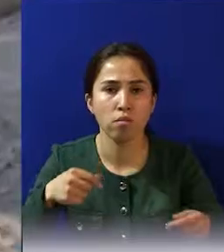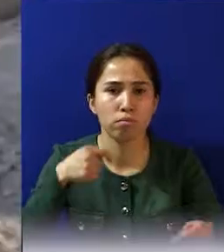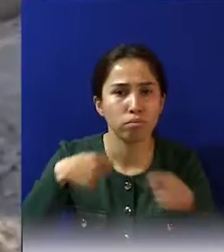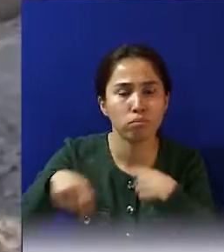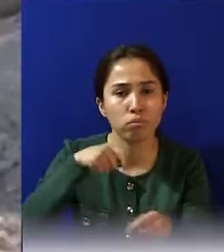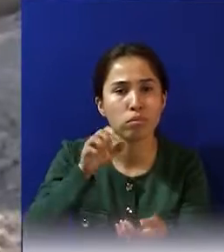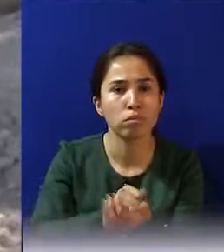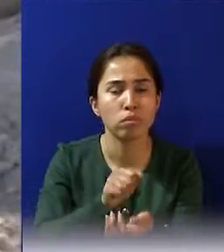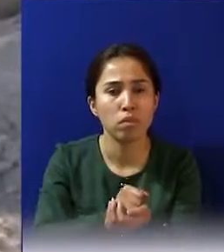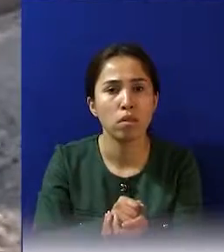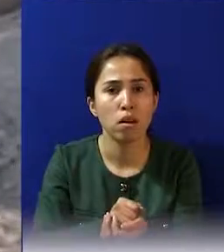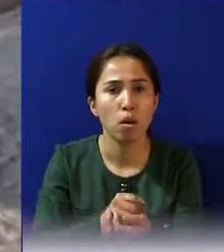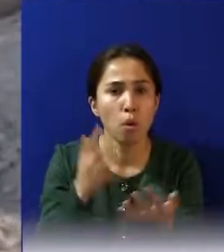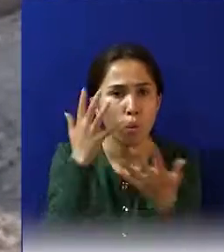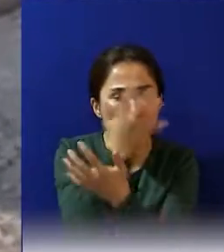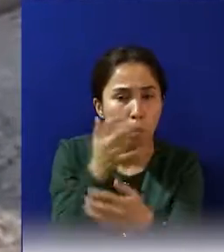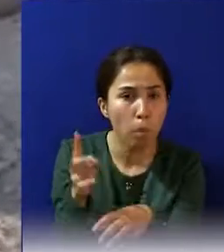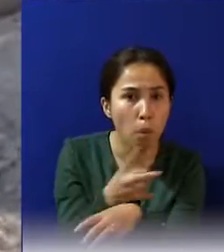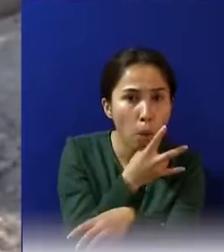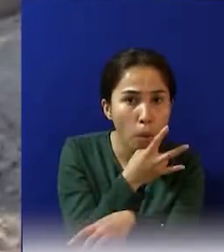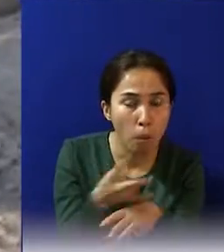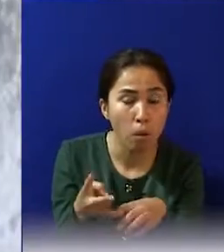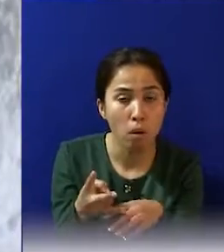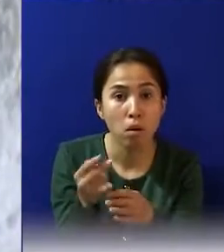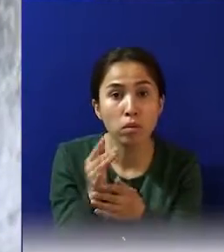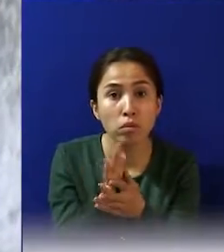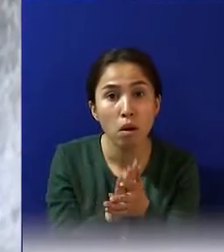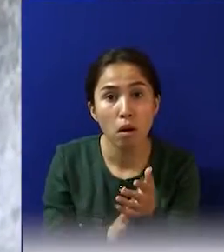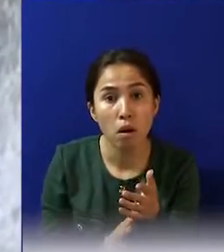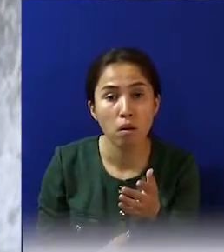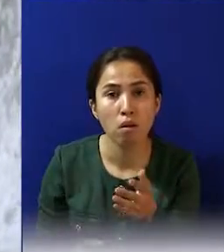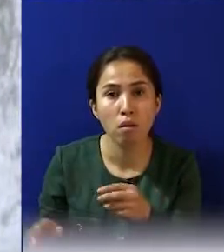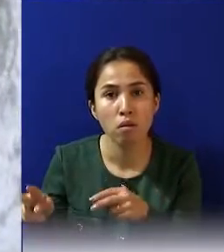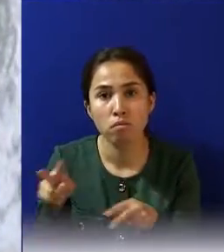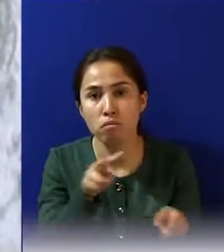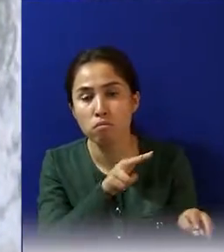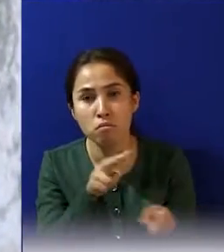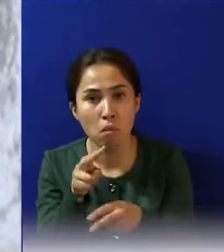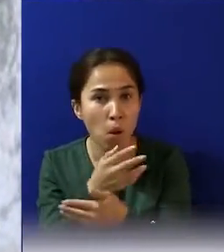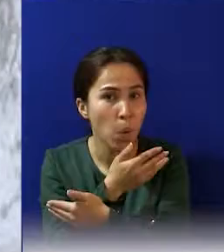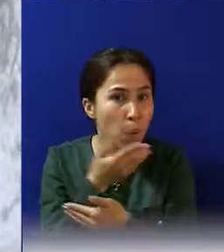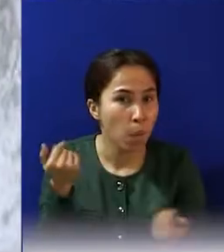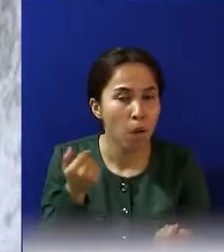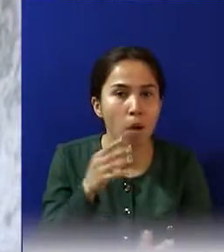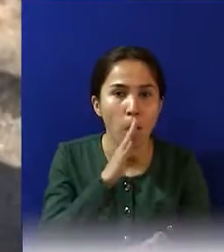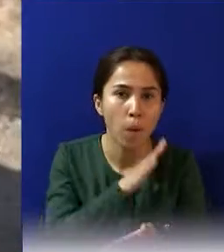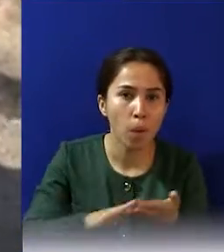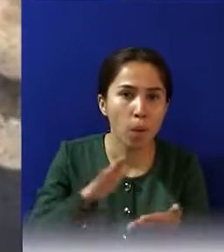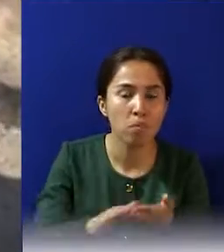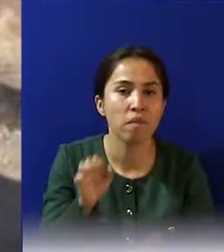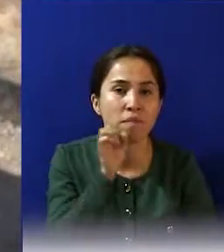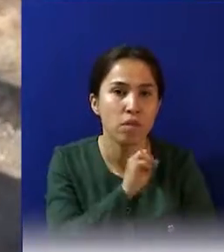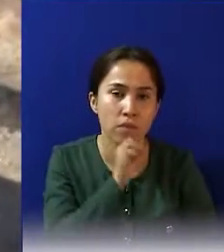происходят в основном в темное время суток. В этой связи необходима надежная охрана на территории. Однако этот вопрос до сих пор не решен. В